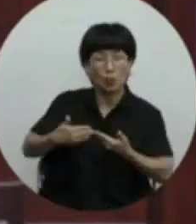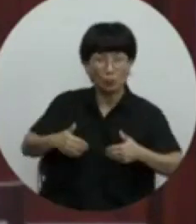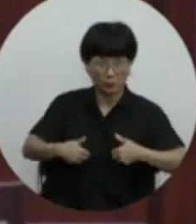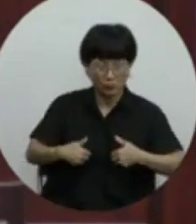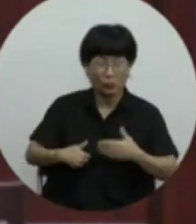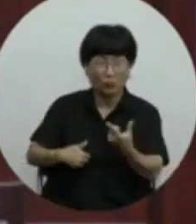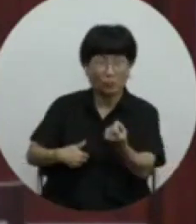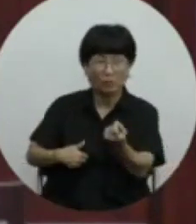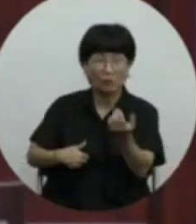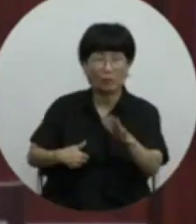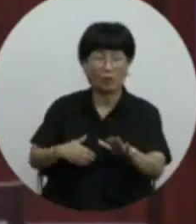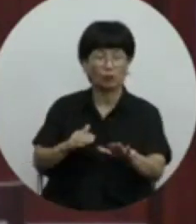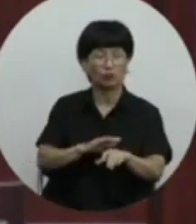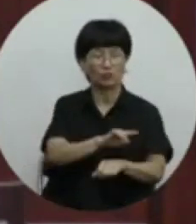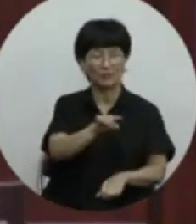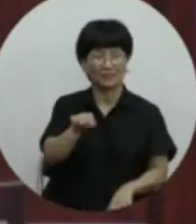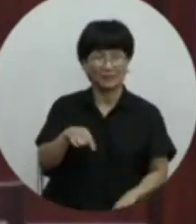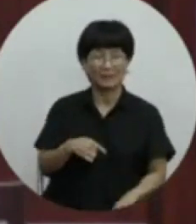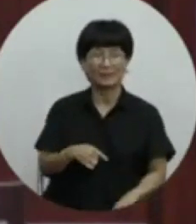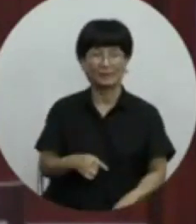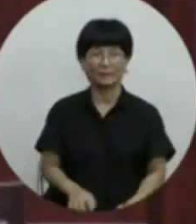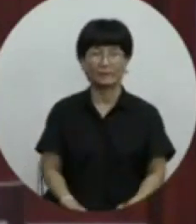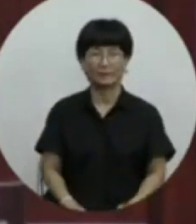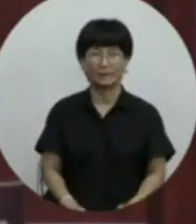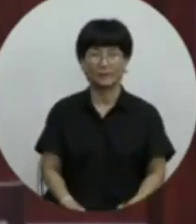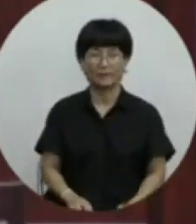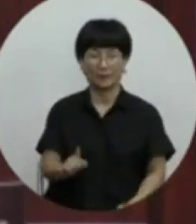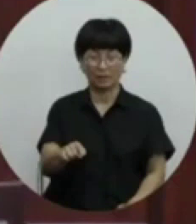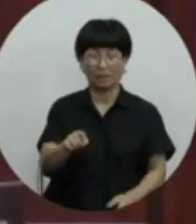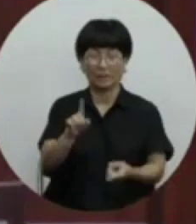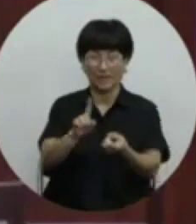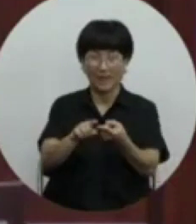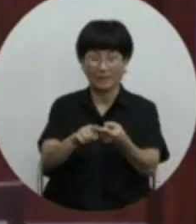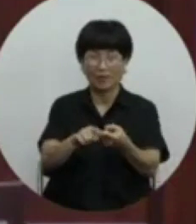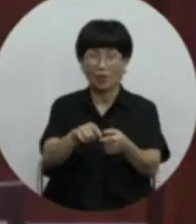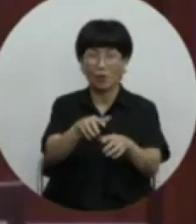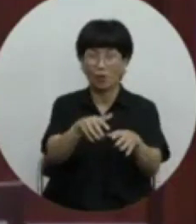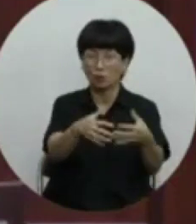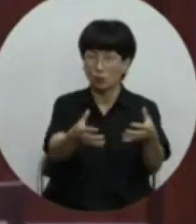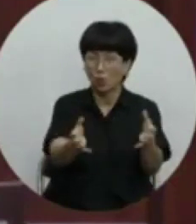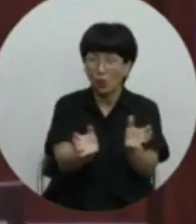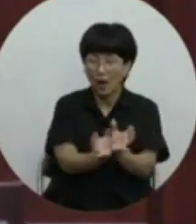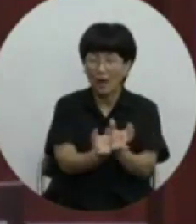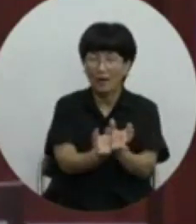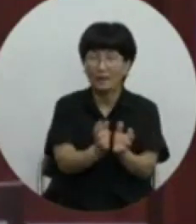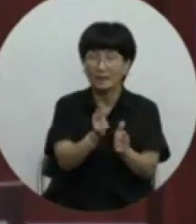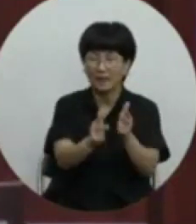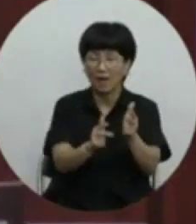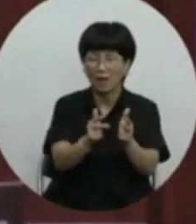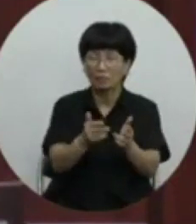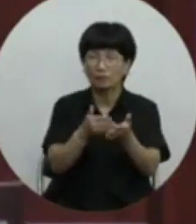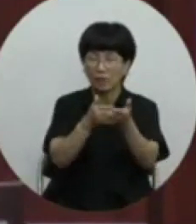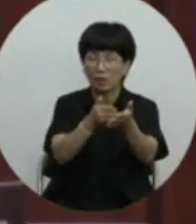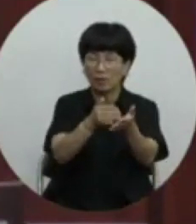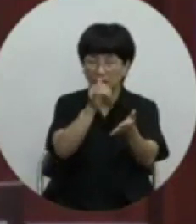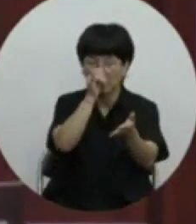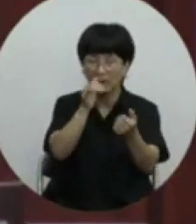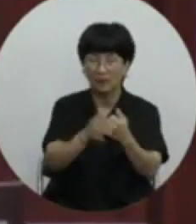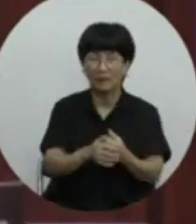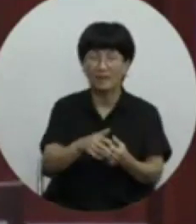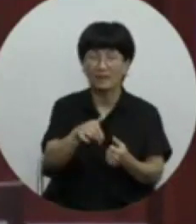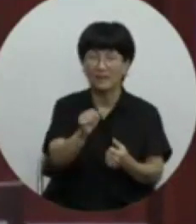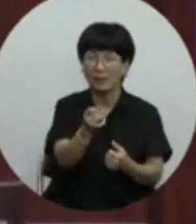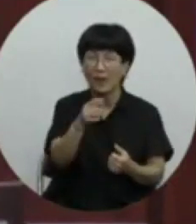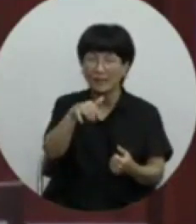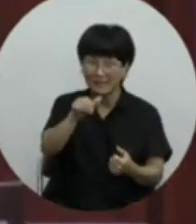그래서 GH에다가 총괄사업 대행자로 지정하려고 협의를 했었는데 GH에서도 여러 가지